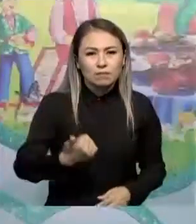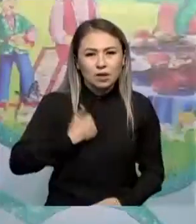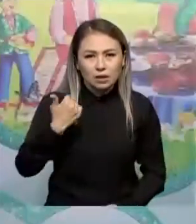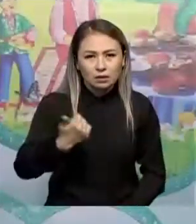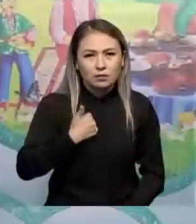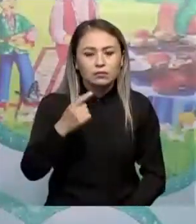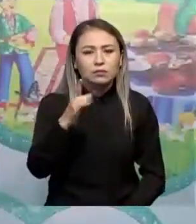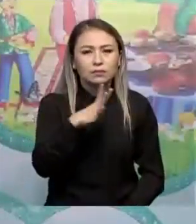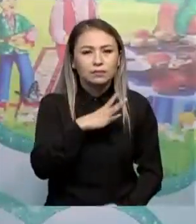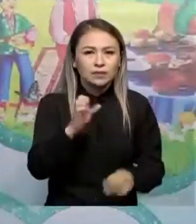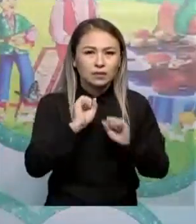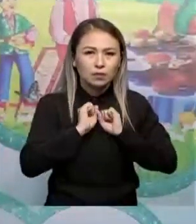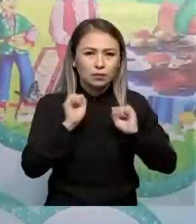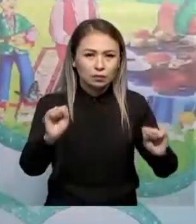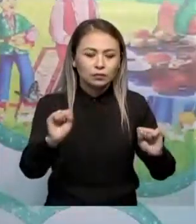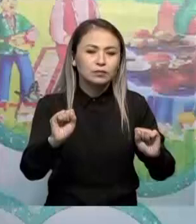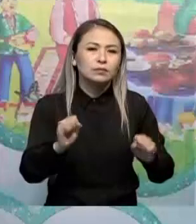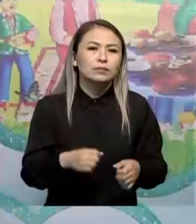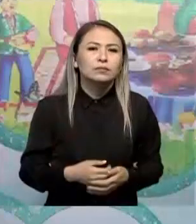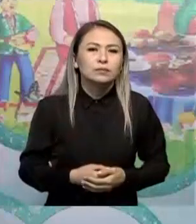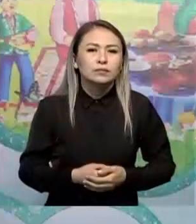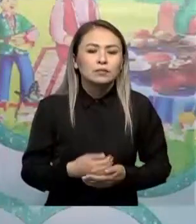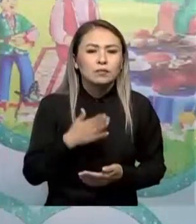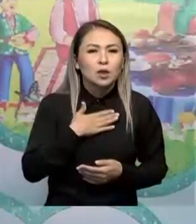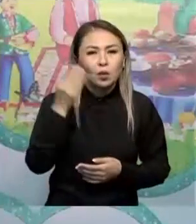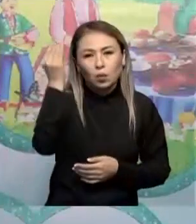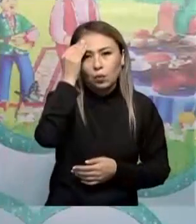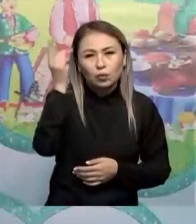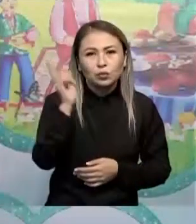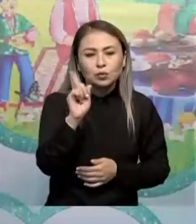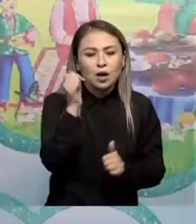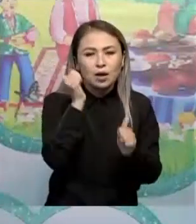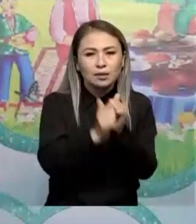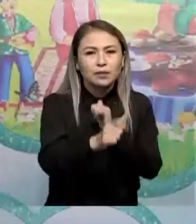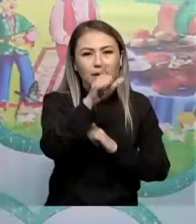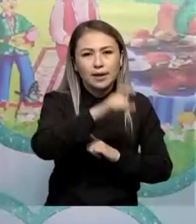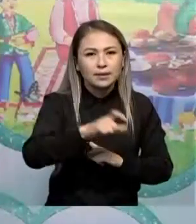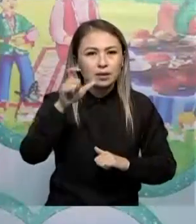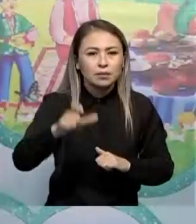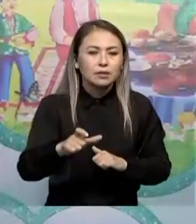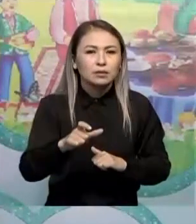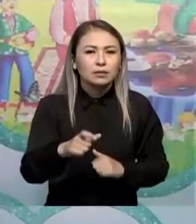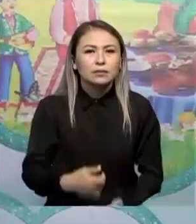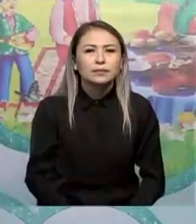Әкем осына ерлік жасағанына менің ойымша әрбір азаматтың қолынан келе қоймас.